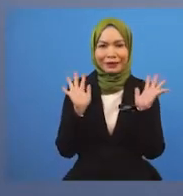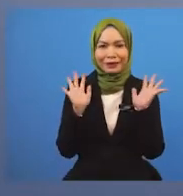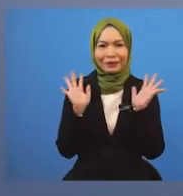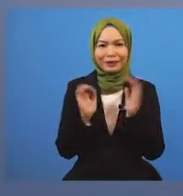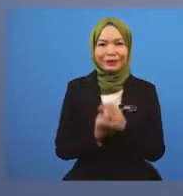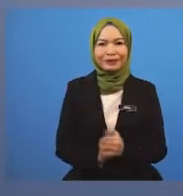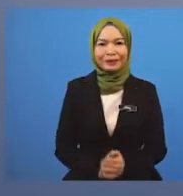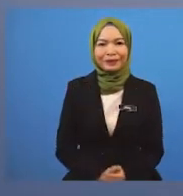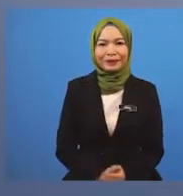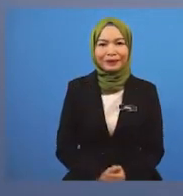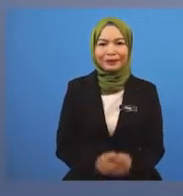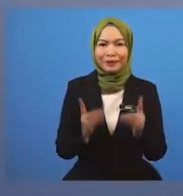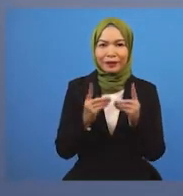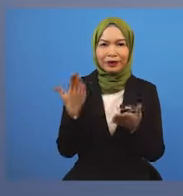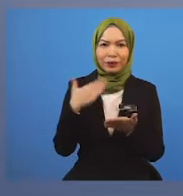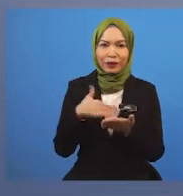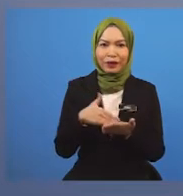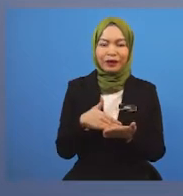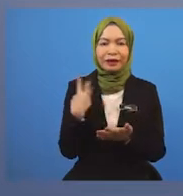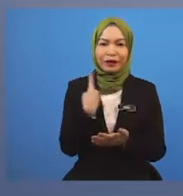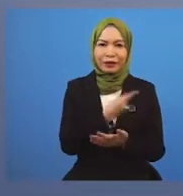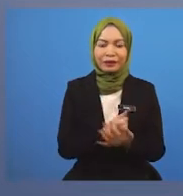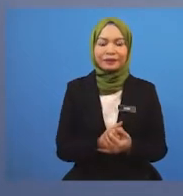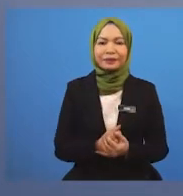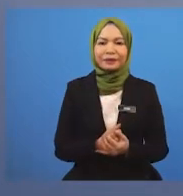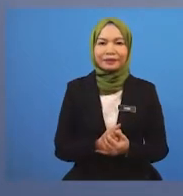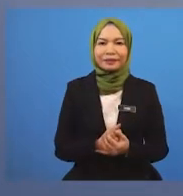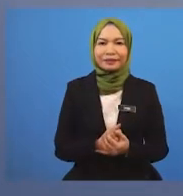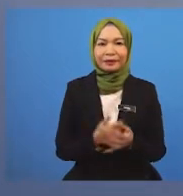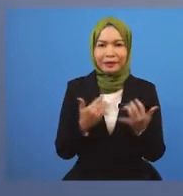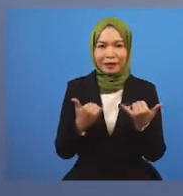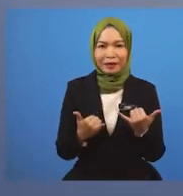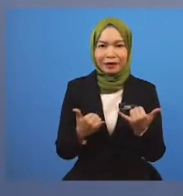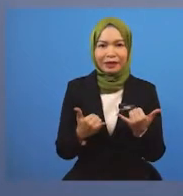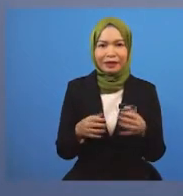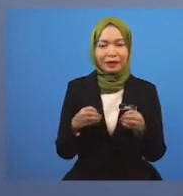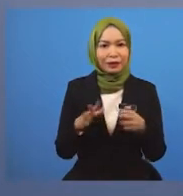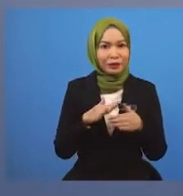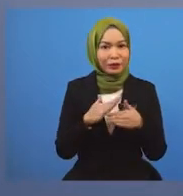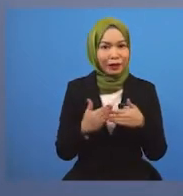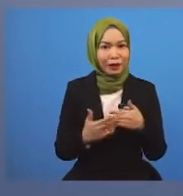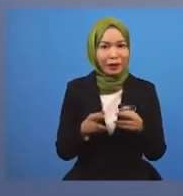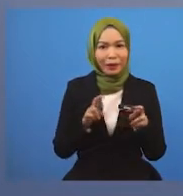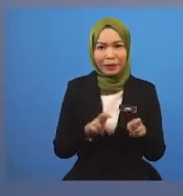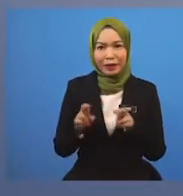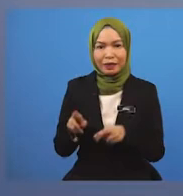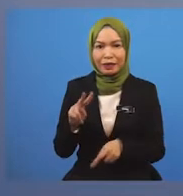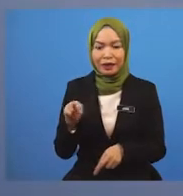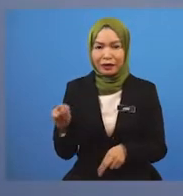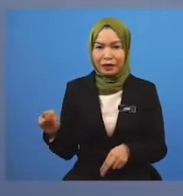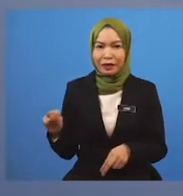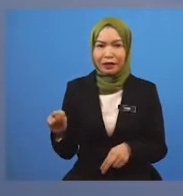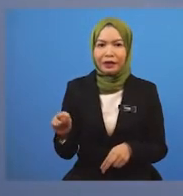murid-murid. Berjumpa lagi kita nampaknya. Baiklah, kita sudah berada di akhir rancangan. Sebelum